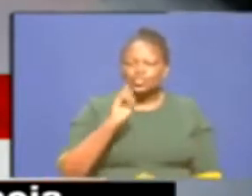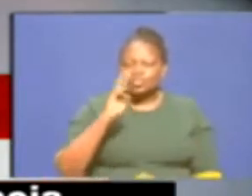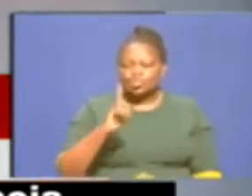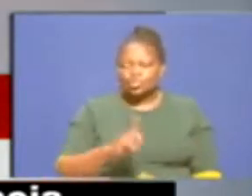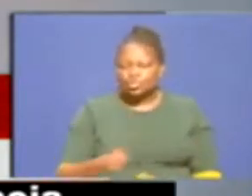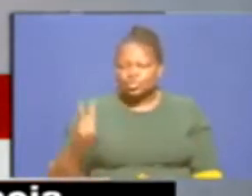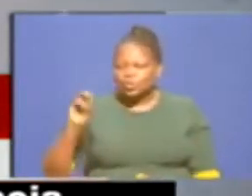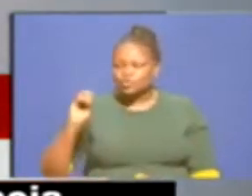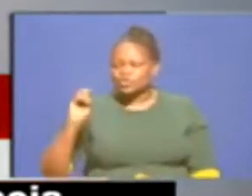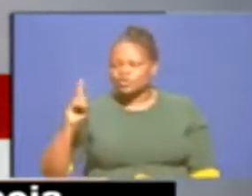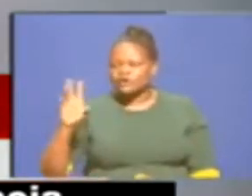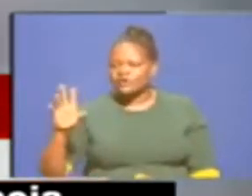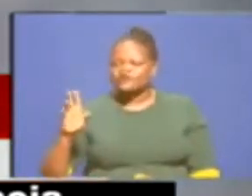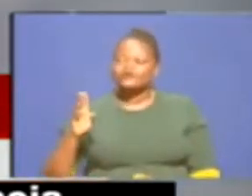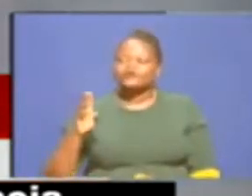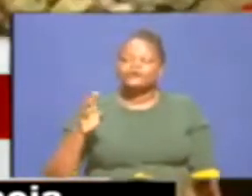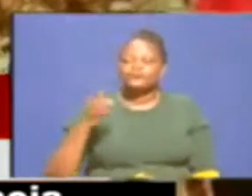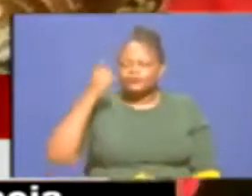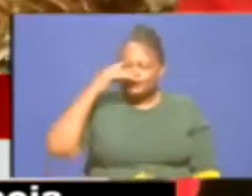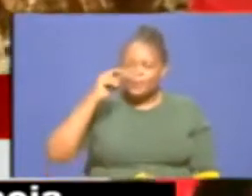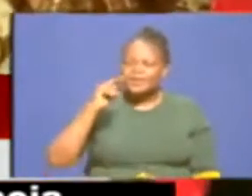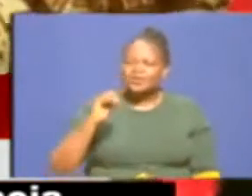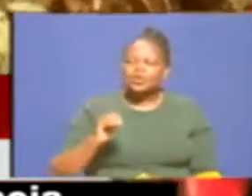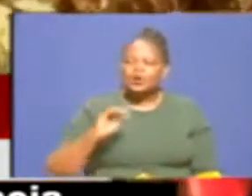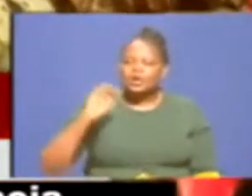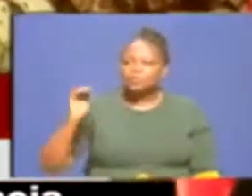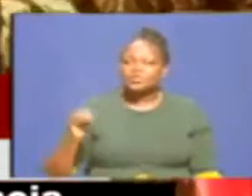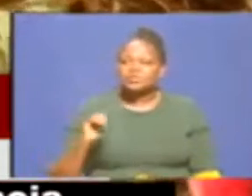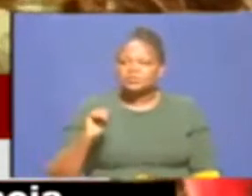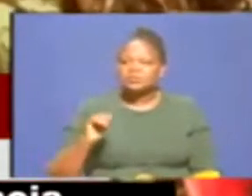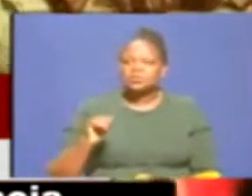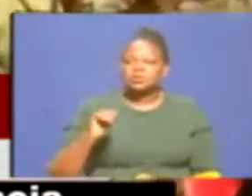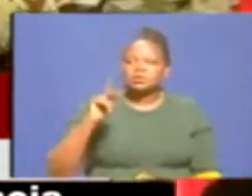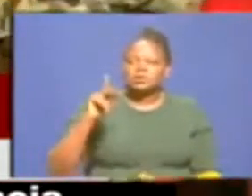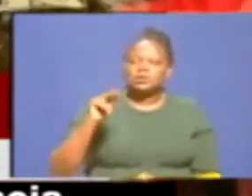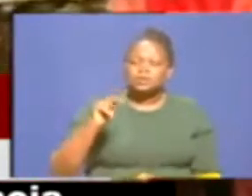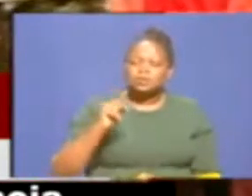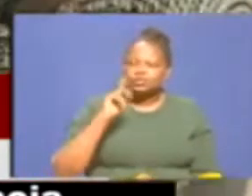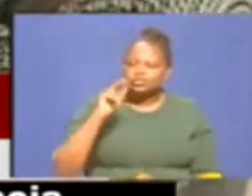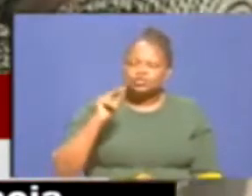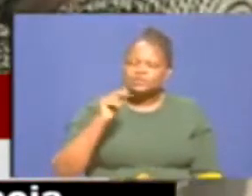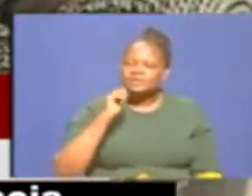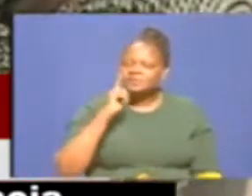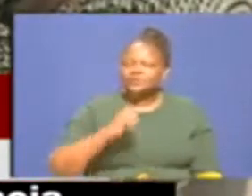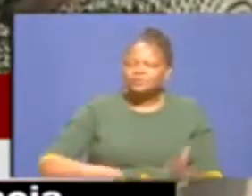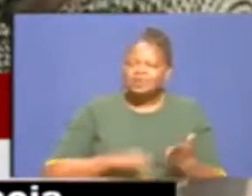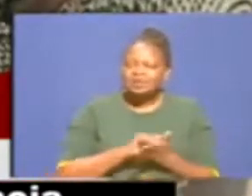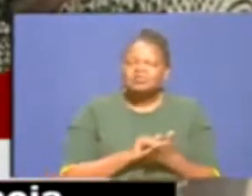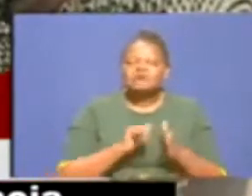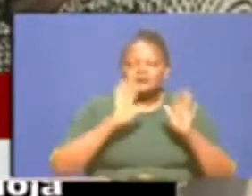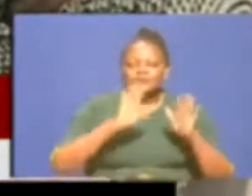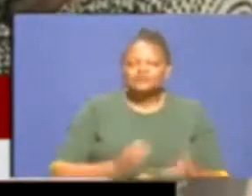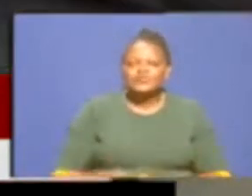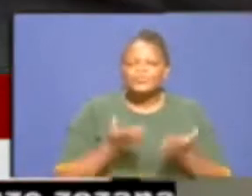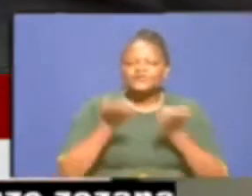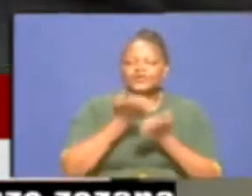2021-2025 ya kaunti ya Baringo, Speaker wa Bunge la Seneti Ken Lusaka amekariri kuwa umuhimu ugatuzi ni kuimarisha uchumi mashinani na